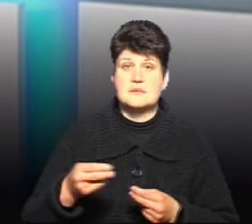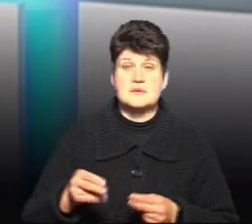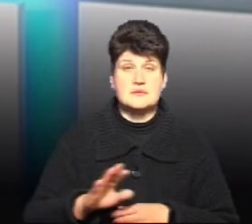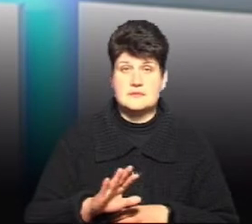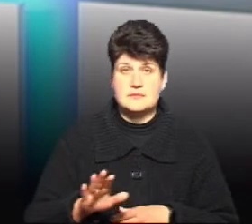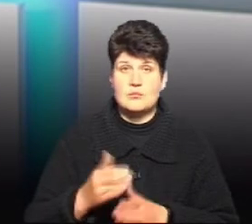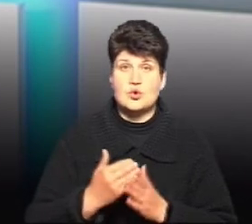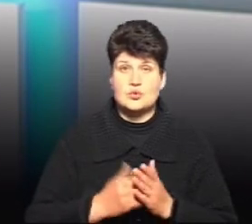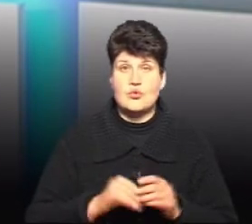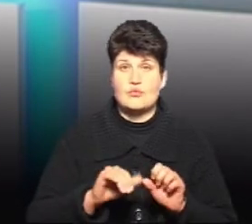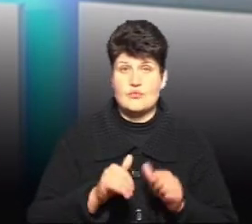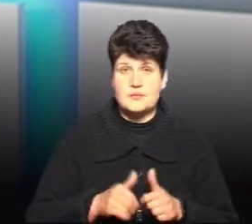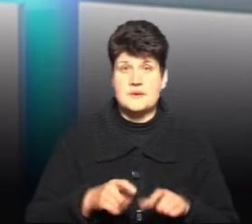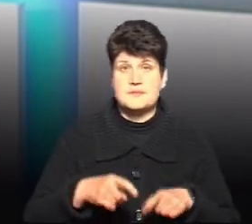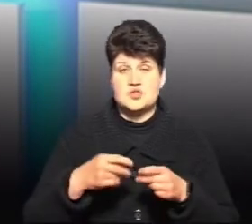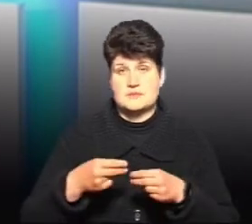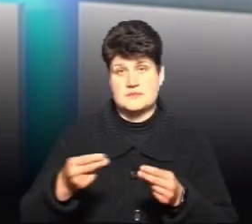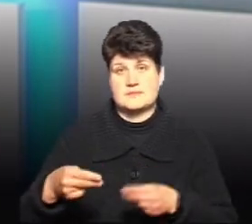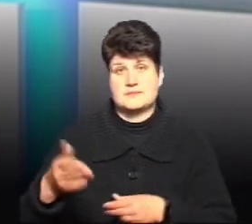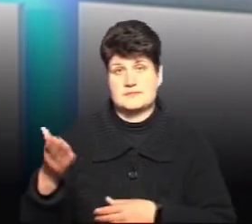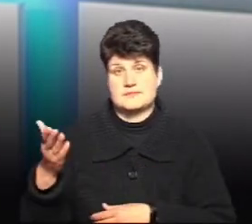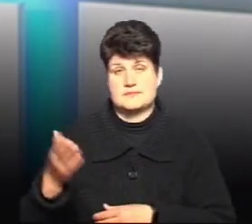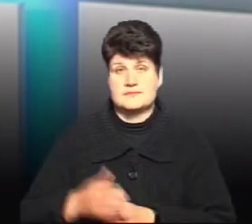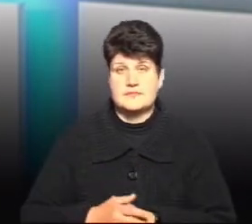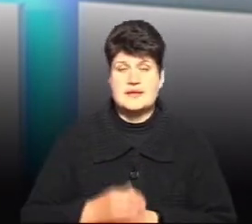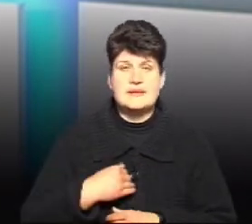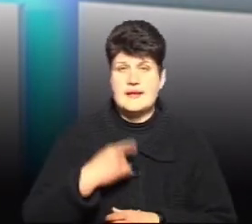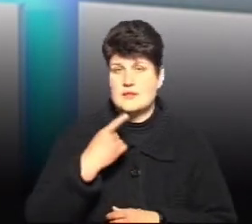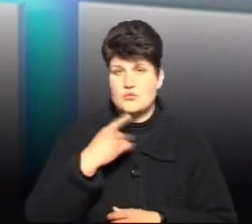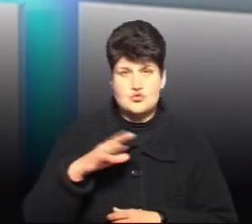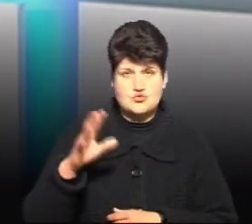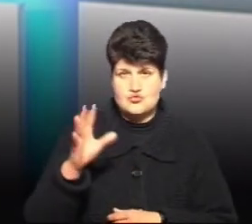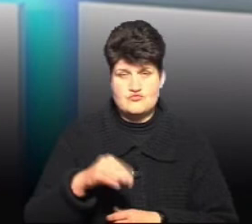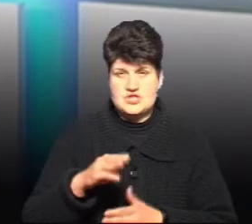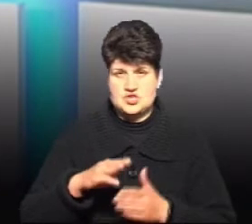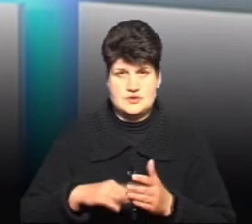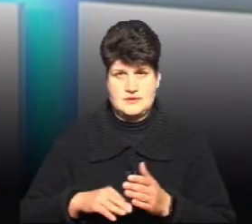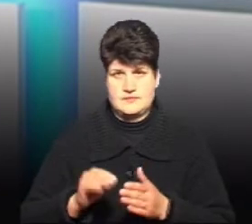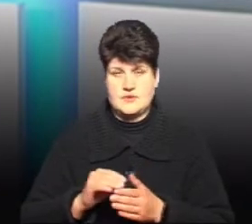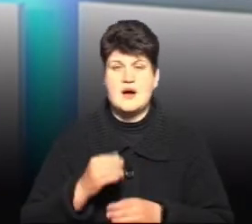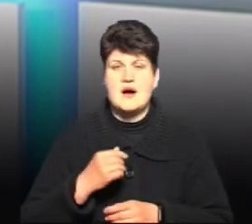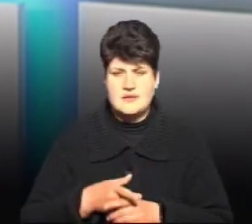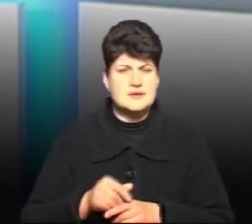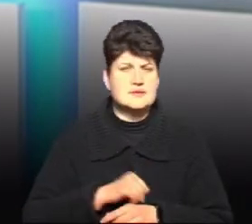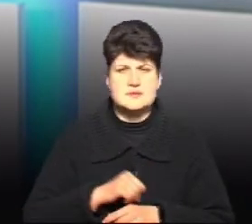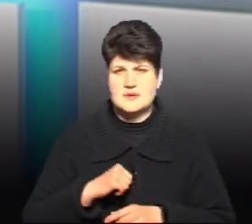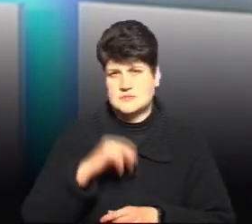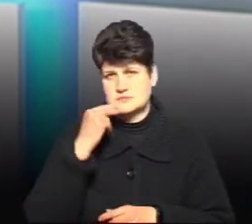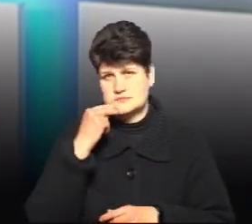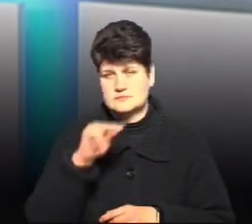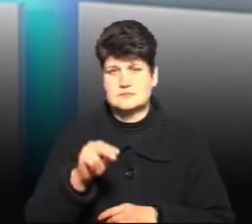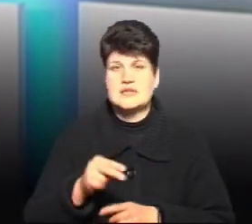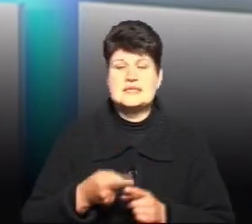оформлять і біжіть, заключайте. Я не кажу, що всі штрафуються, але дієво, саме дієво, це штрафи